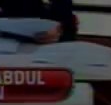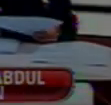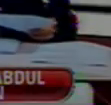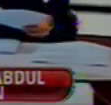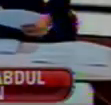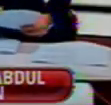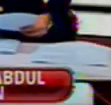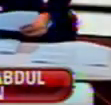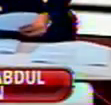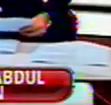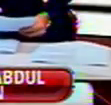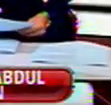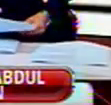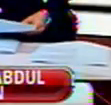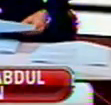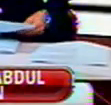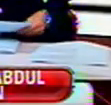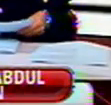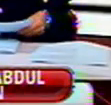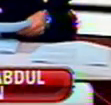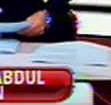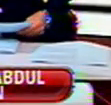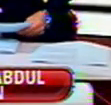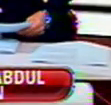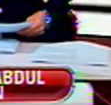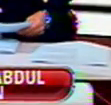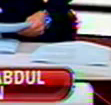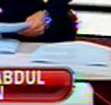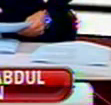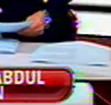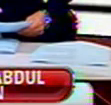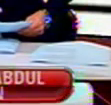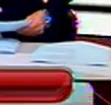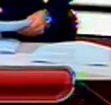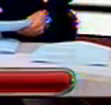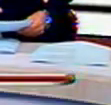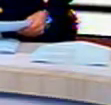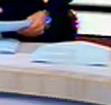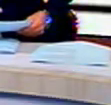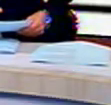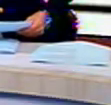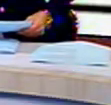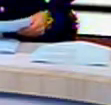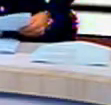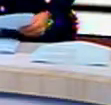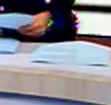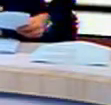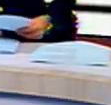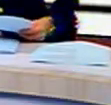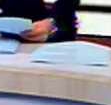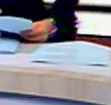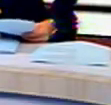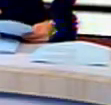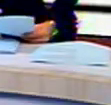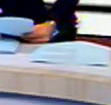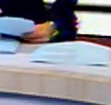perlu lebih bertanggungjawab terhadap penggunaan logo halal bagi memberikan keadilan kepada umat Islam dua sampel coklat catberurry yang dikesan oleh